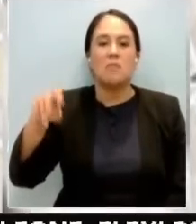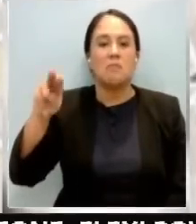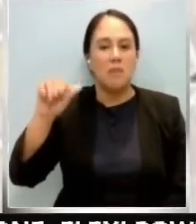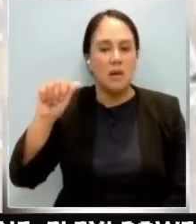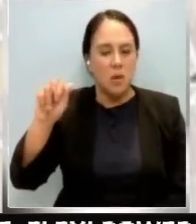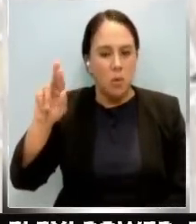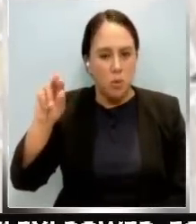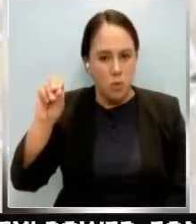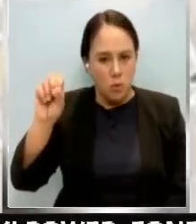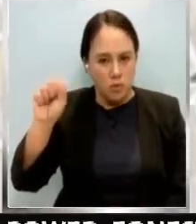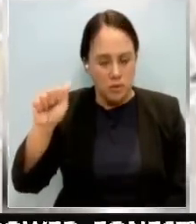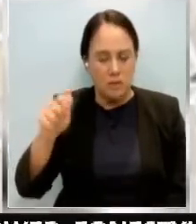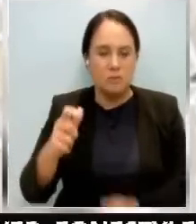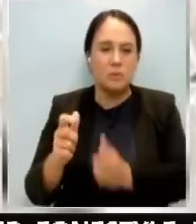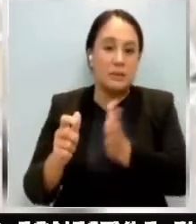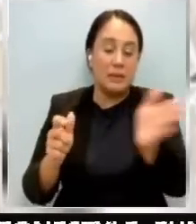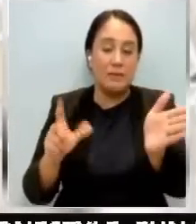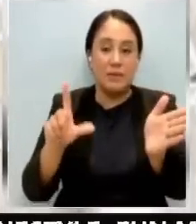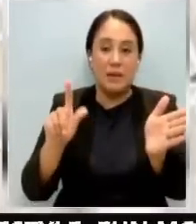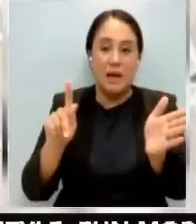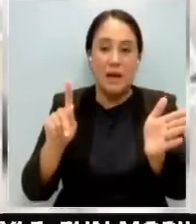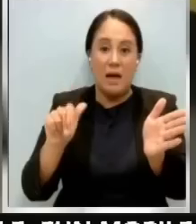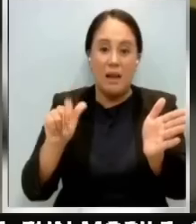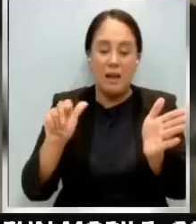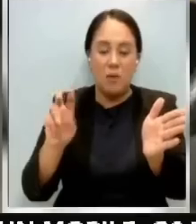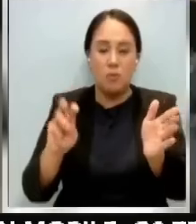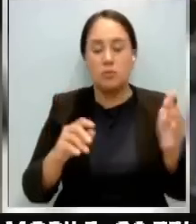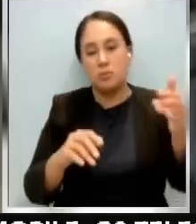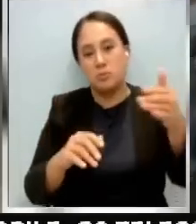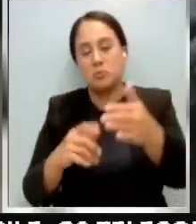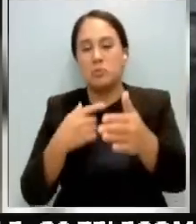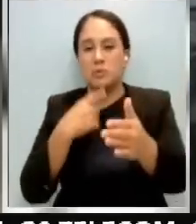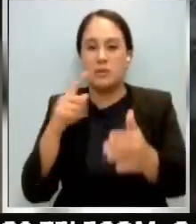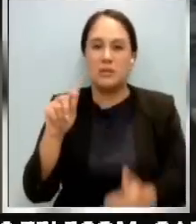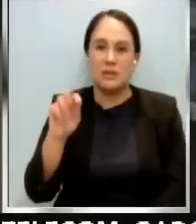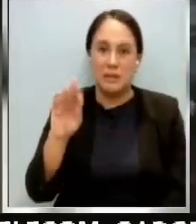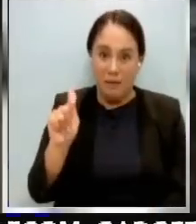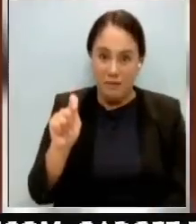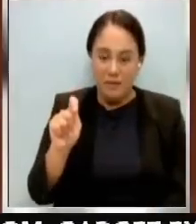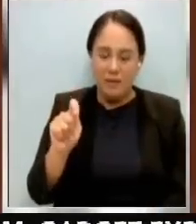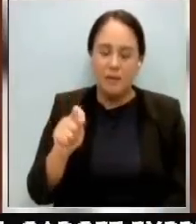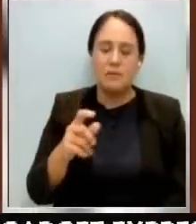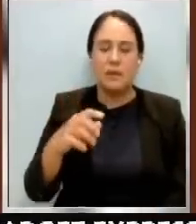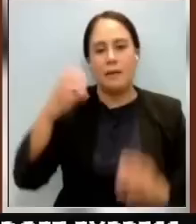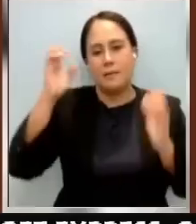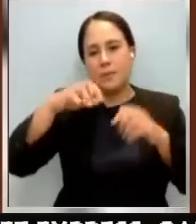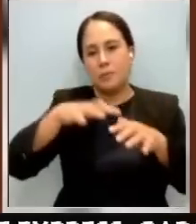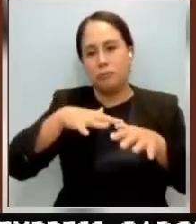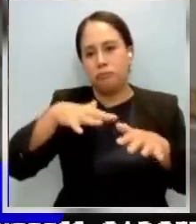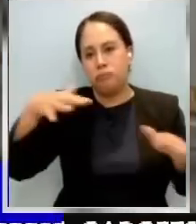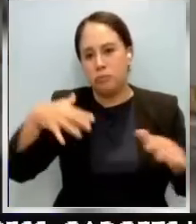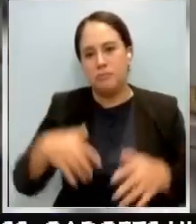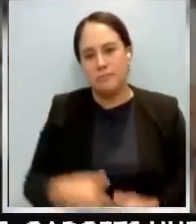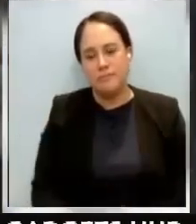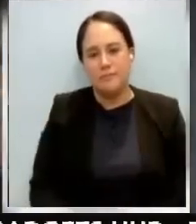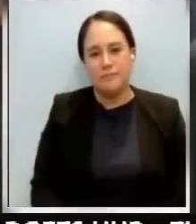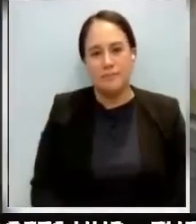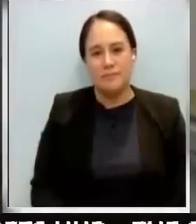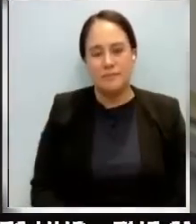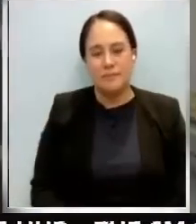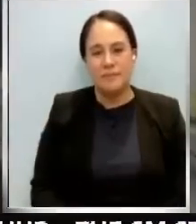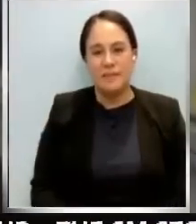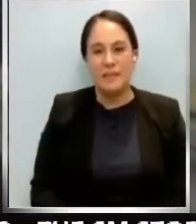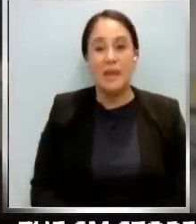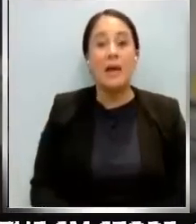sa Calao, tapos kanan na sa Taft Avenue. Asahan ng heavy traffic sa rutang ito. Marami naman po tayo naka-assign